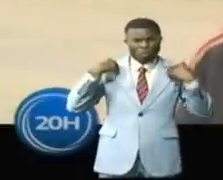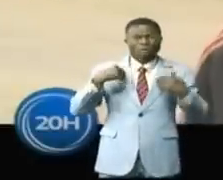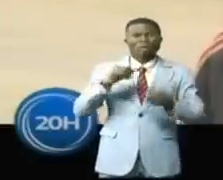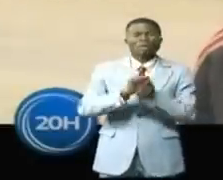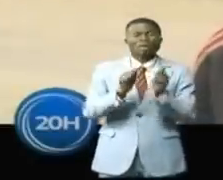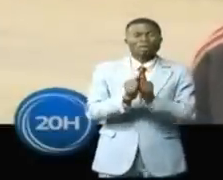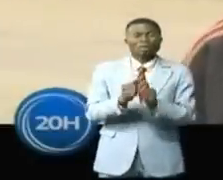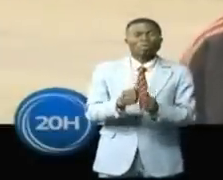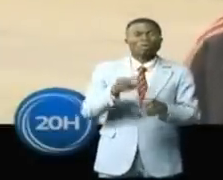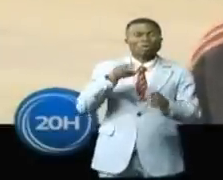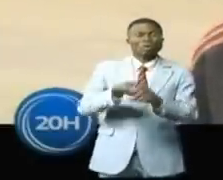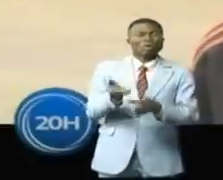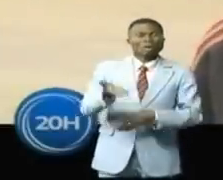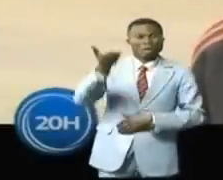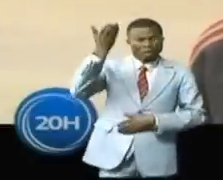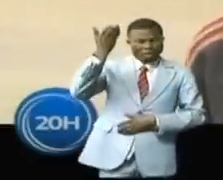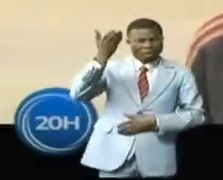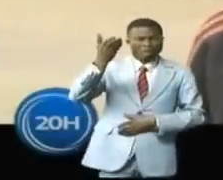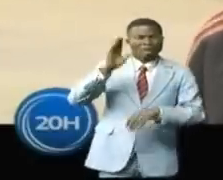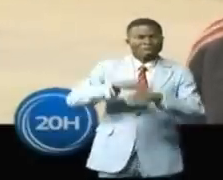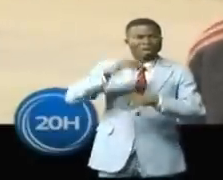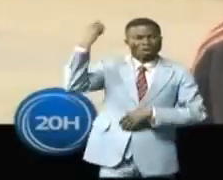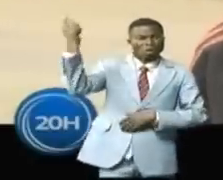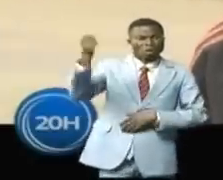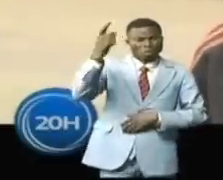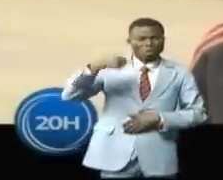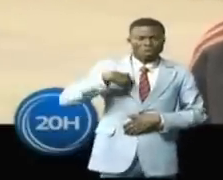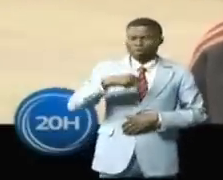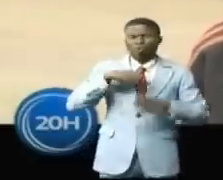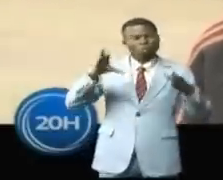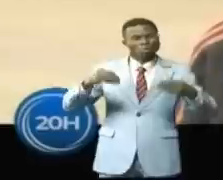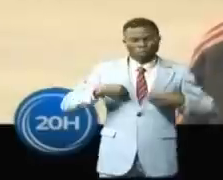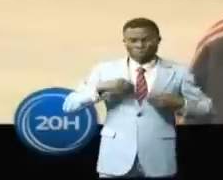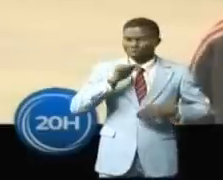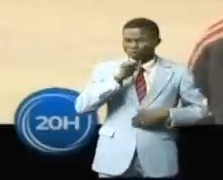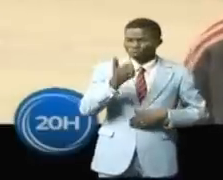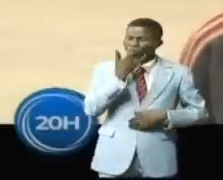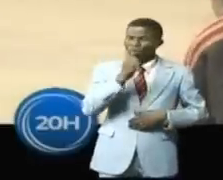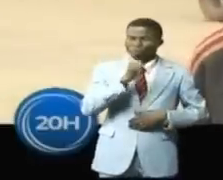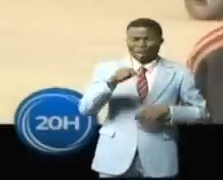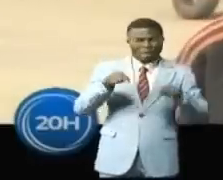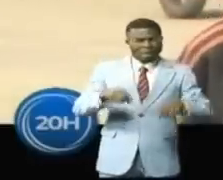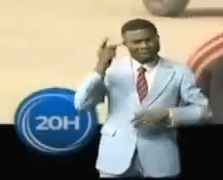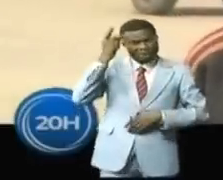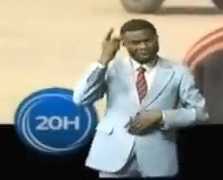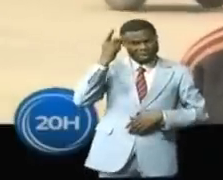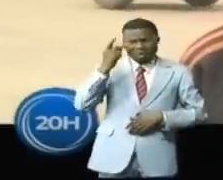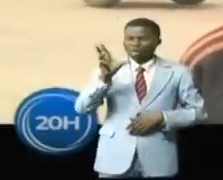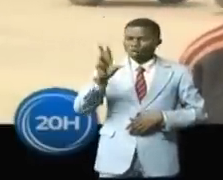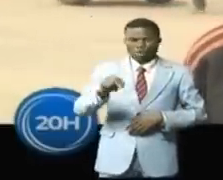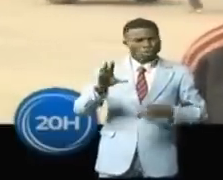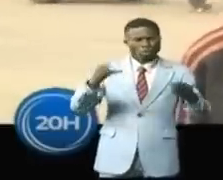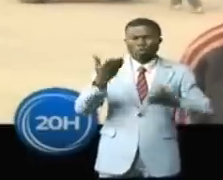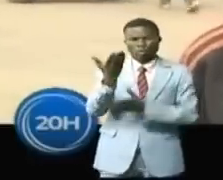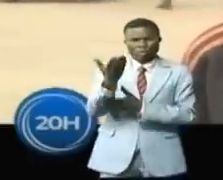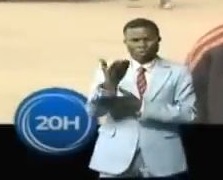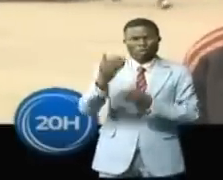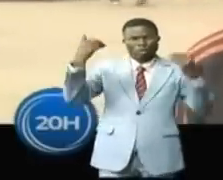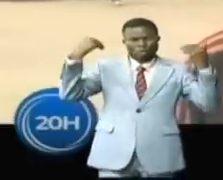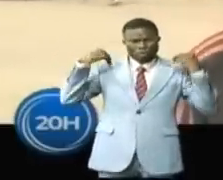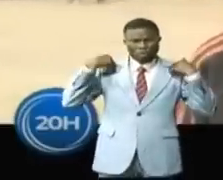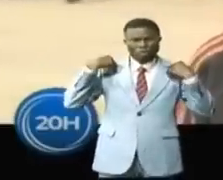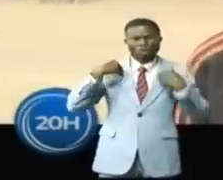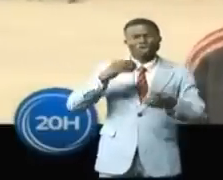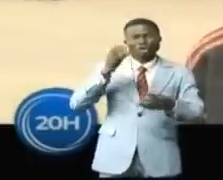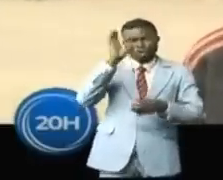Si cette augmentation est mondiale, nous n'en pouvons rien. Mais si c'est seulement chez nous, au pays, nous demandons aux autorités de